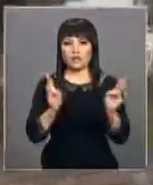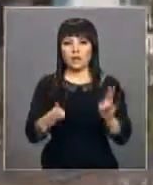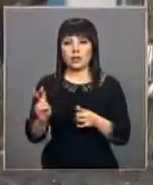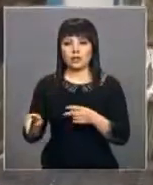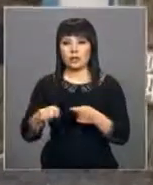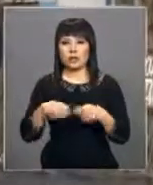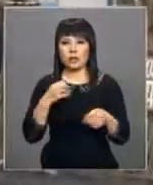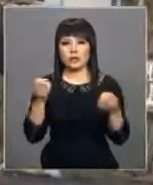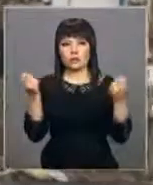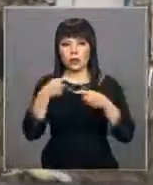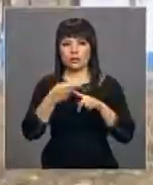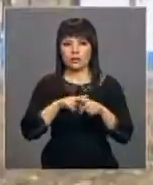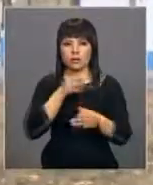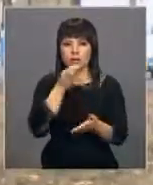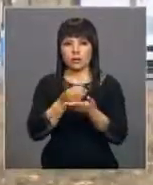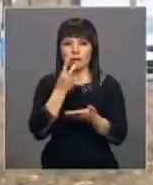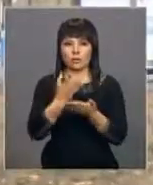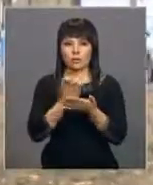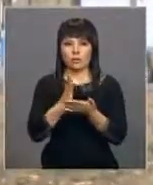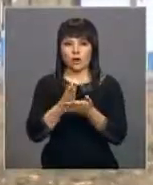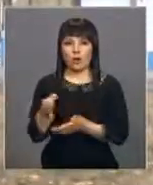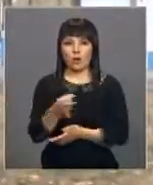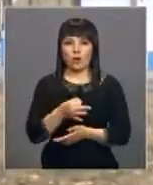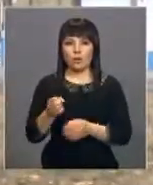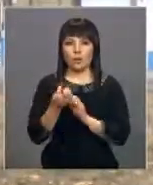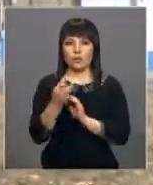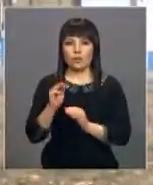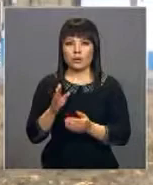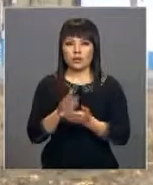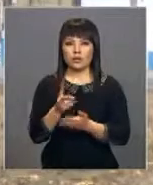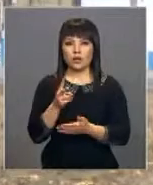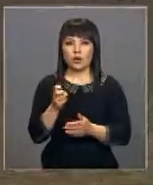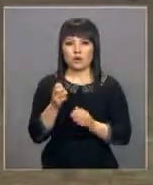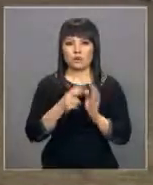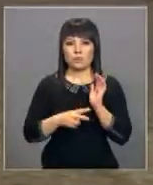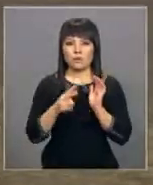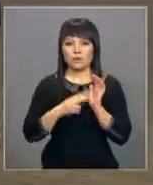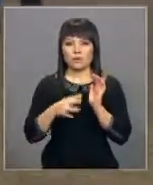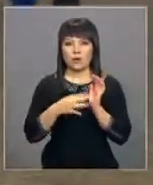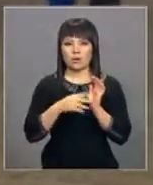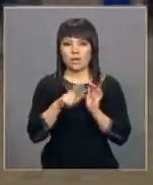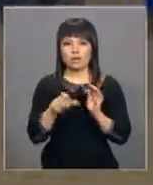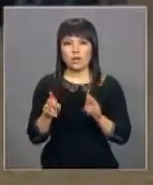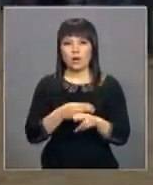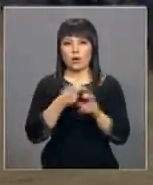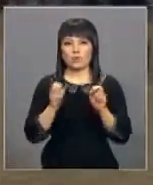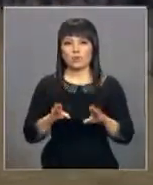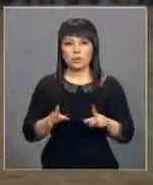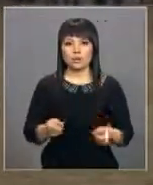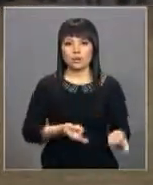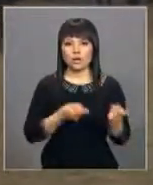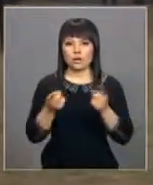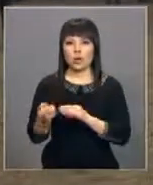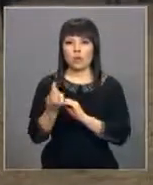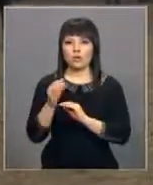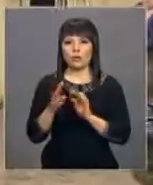көлемі есептеліп жатыр. Бүгінге дейін облыста 13279 адам қауіпсіз жерге көшірілген болатын.